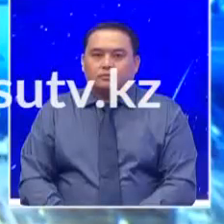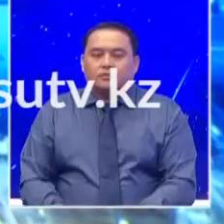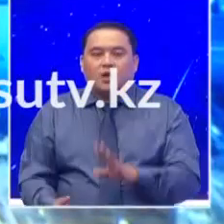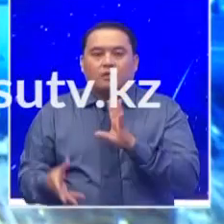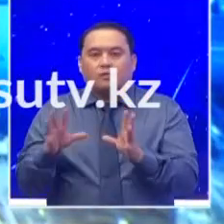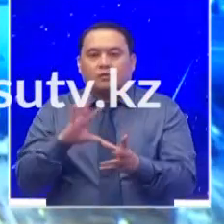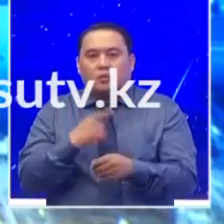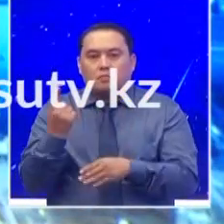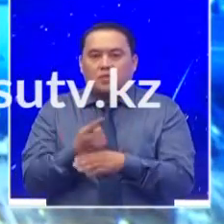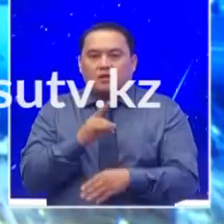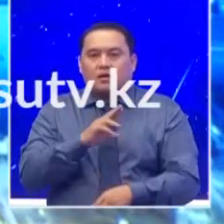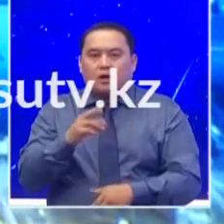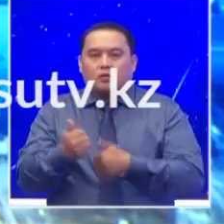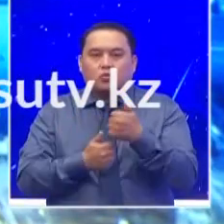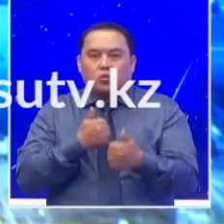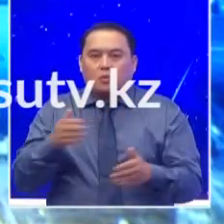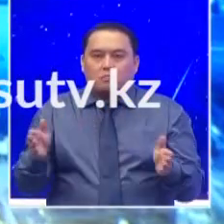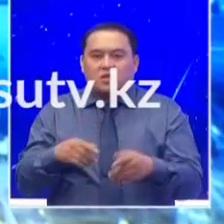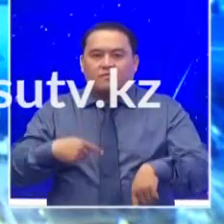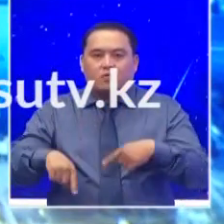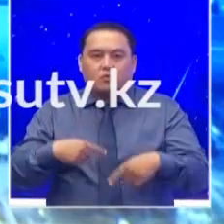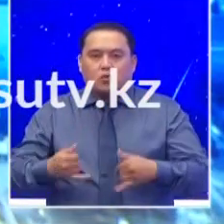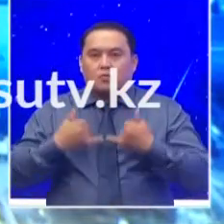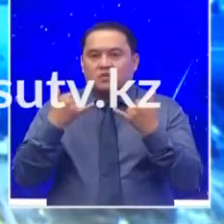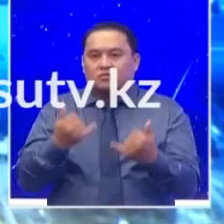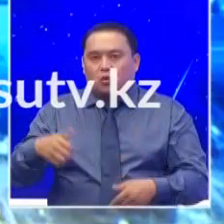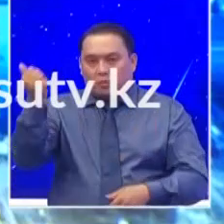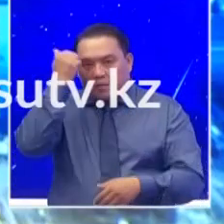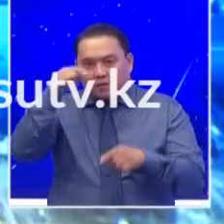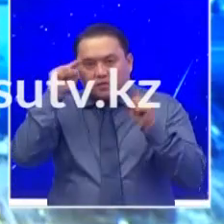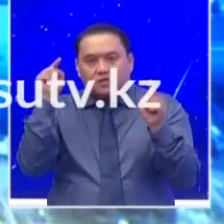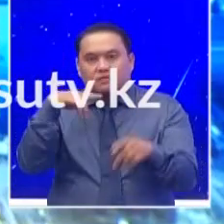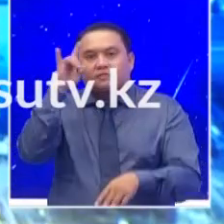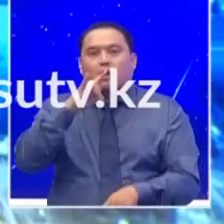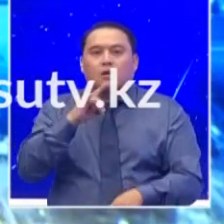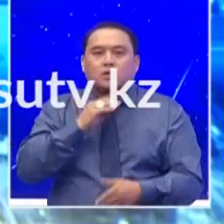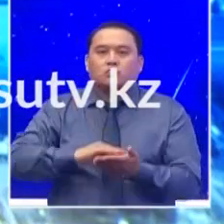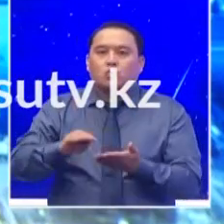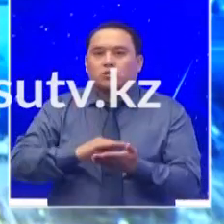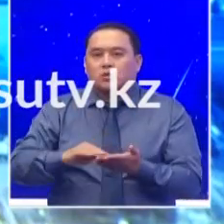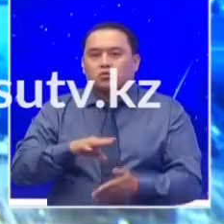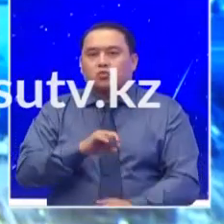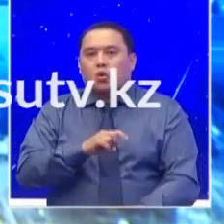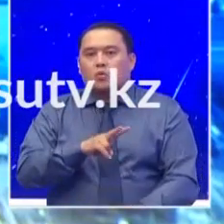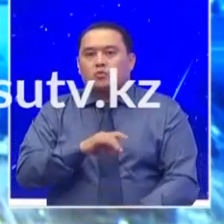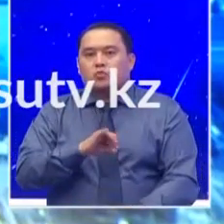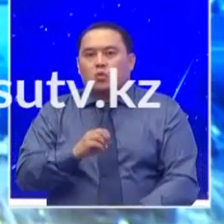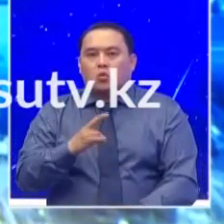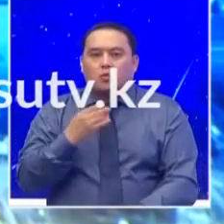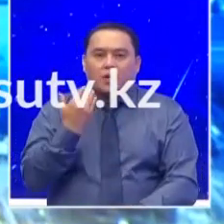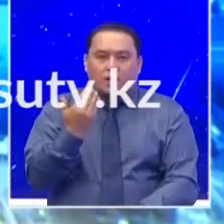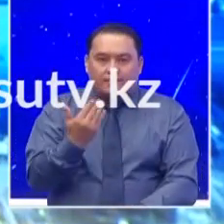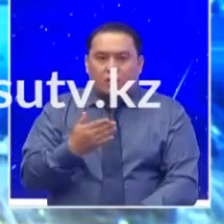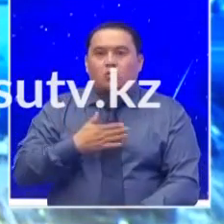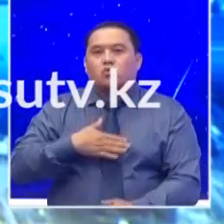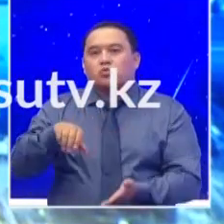Подведены итоги первого республиканского турнира по мини-футболу, посвященного памяти известного казахстанского журналиста Бисену